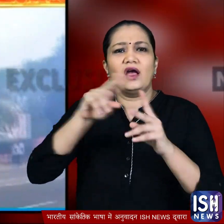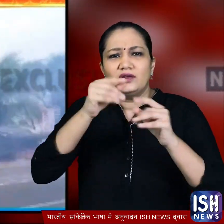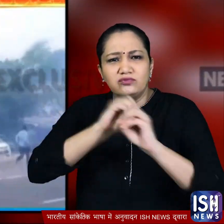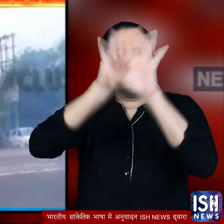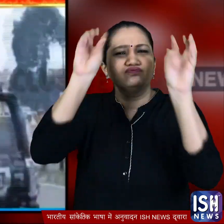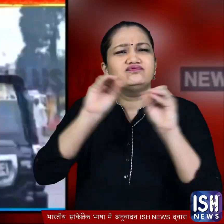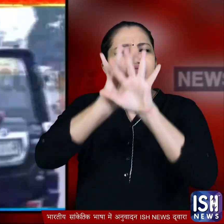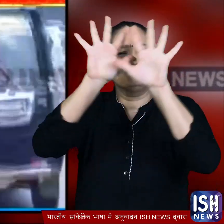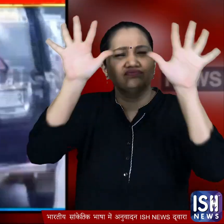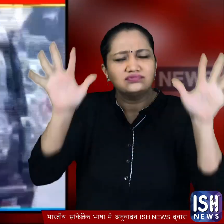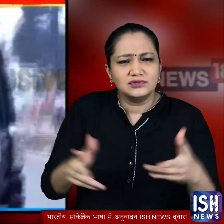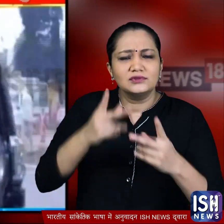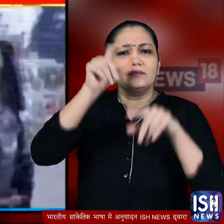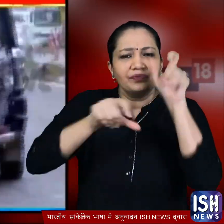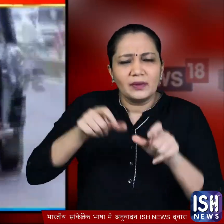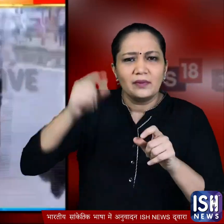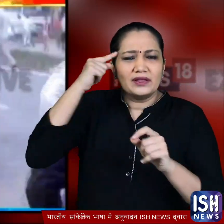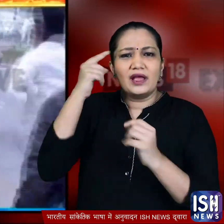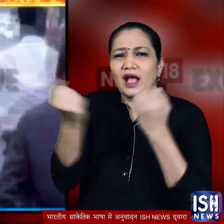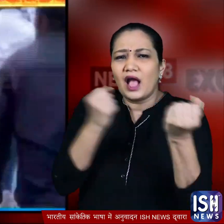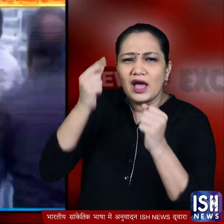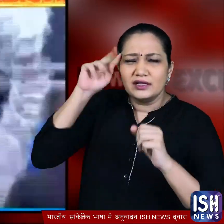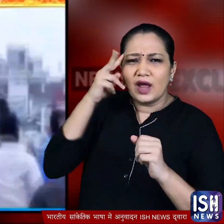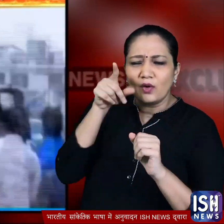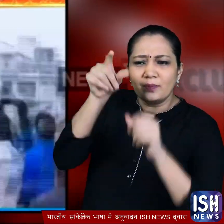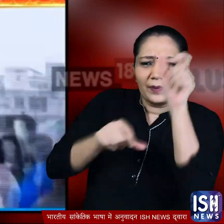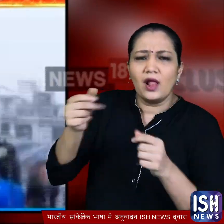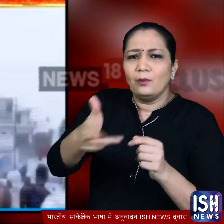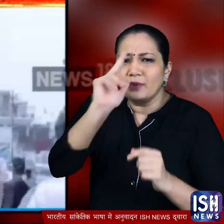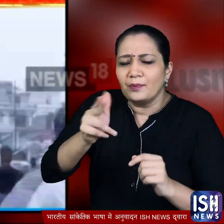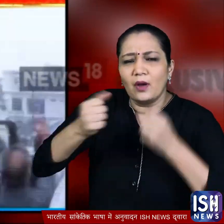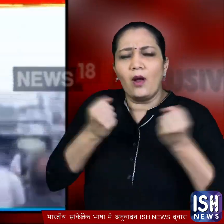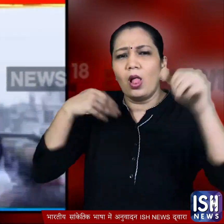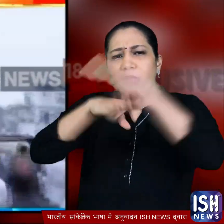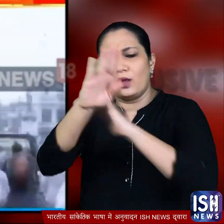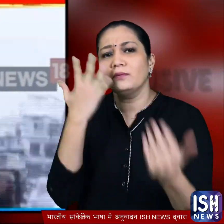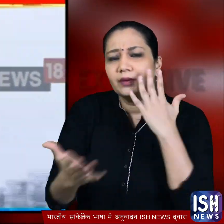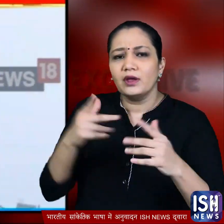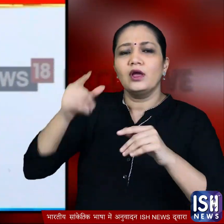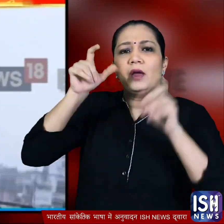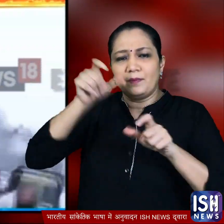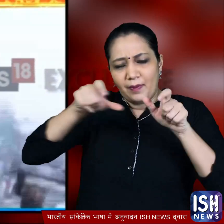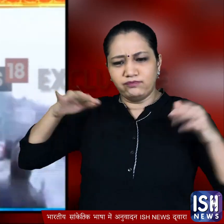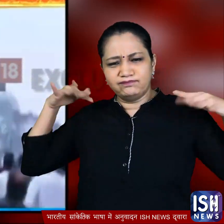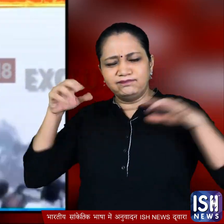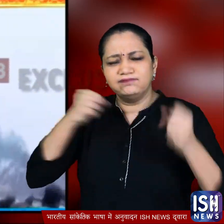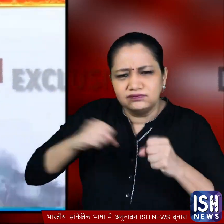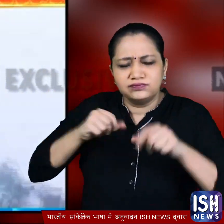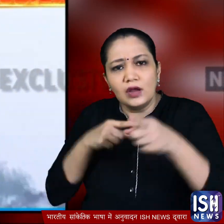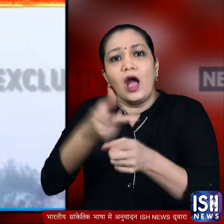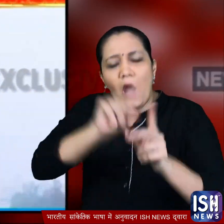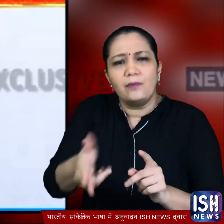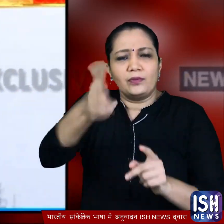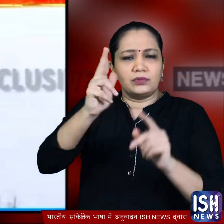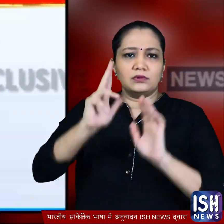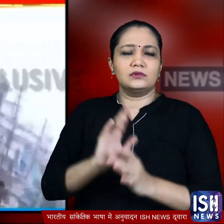पर धुआं दिखने लगा। लोगों को शक हुआ कि सामने दिख रही गाड़ी में बैठे लोग गोली चलाकर भाग रहे हैं। उनकी तरफ भीड़ दौड़ने लगी तो फिर गोली चल